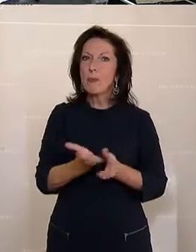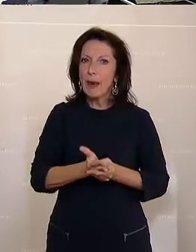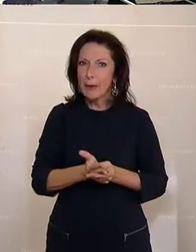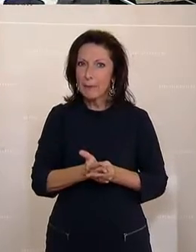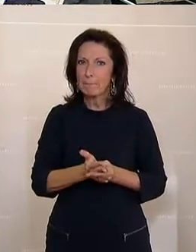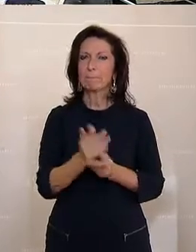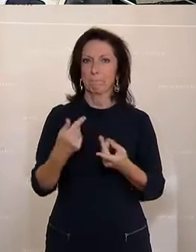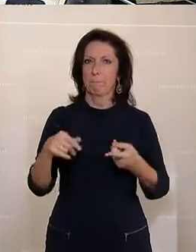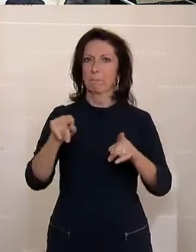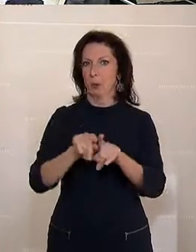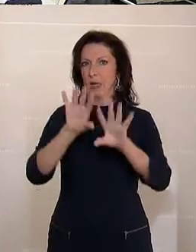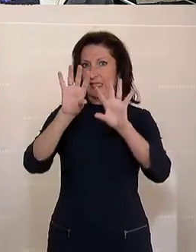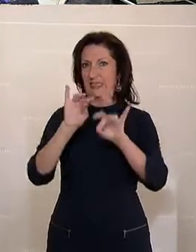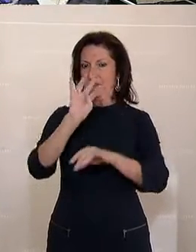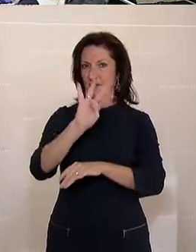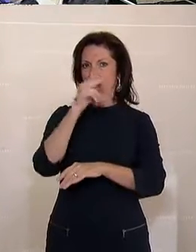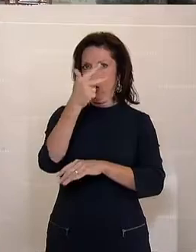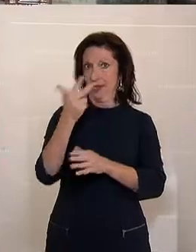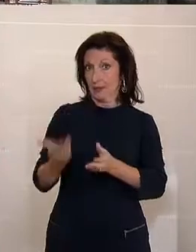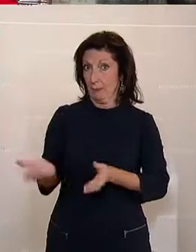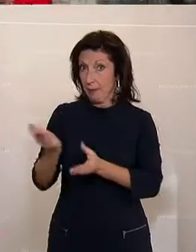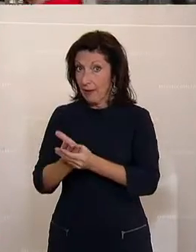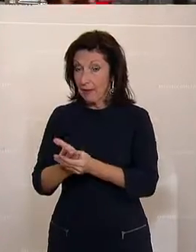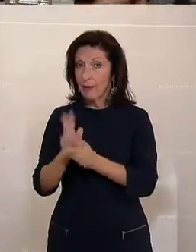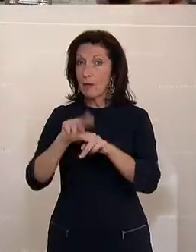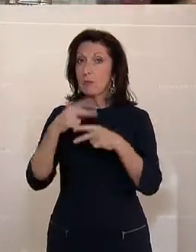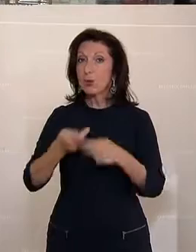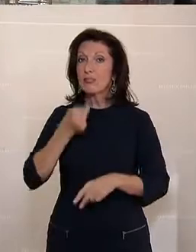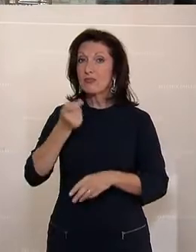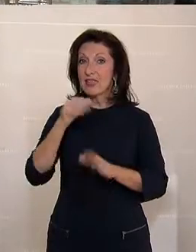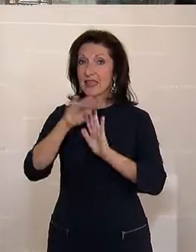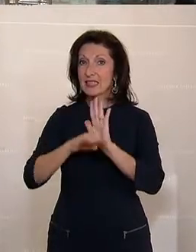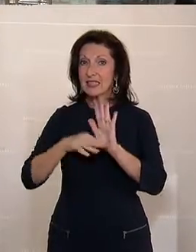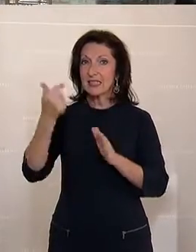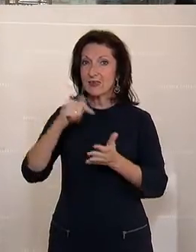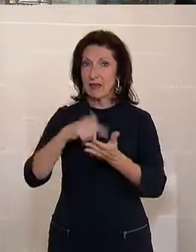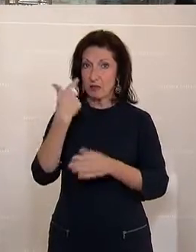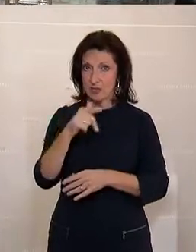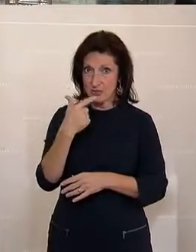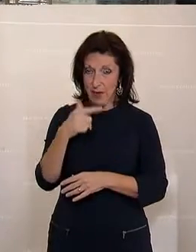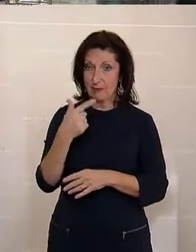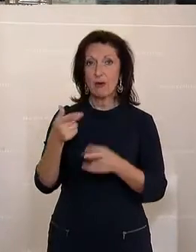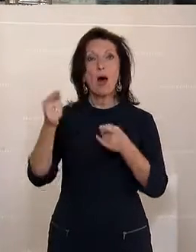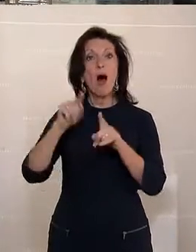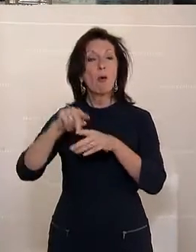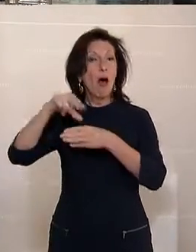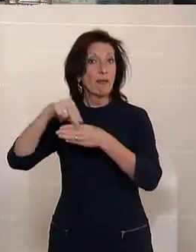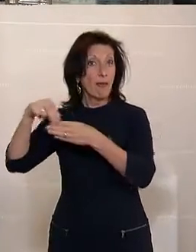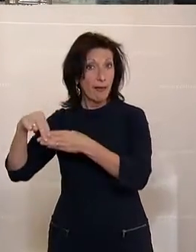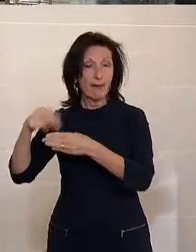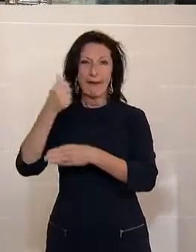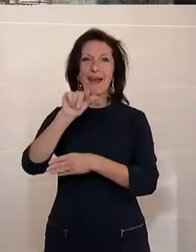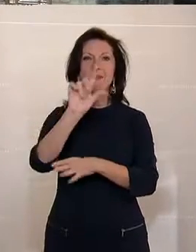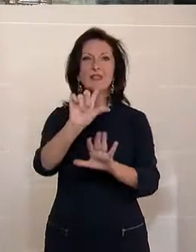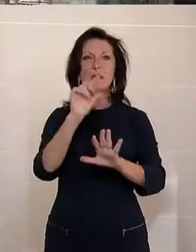die Budgets für die obersten Organe, für das Bundeskanzleramt, für den öffentlichen Dienst und den